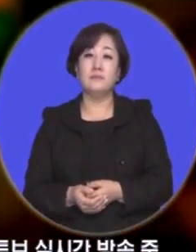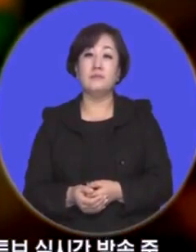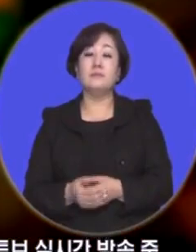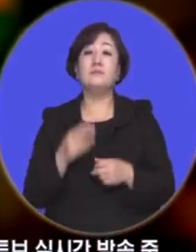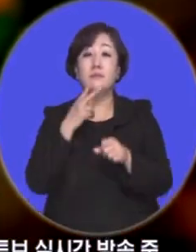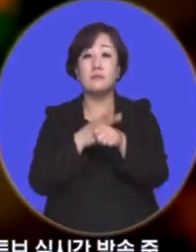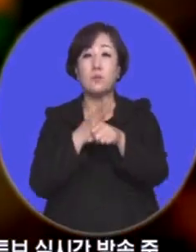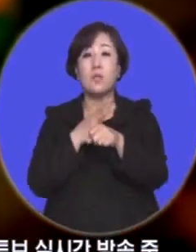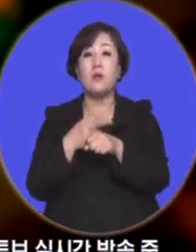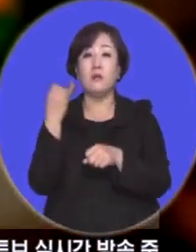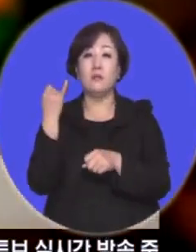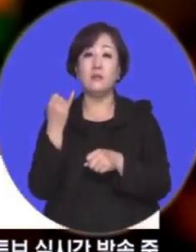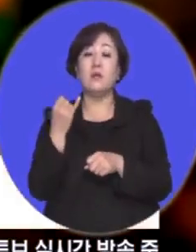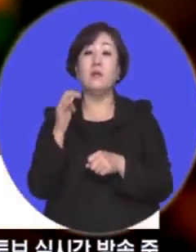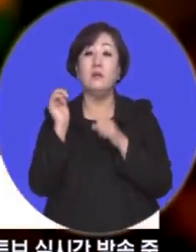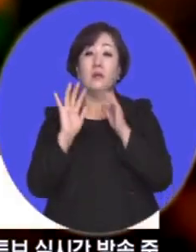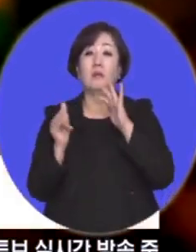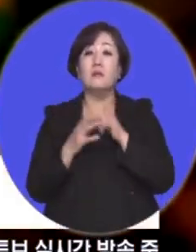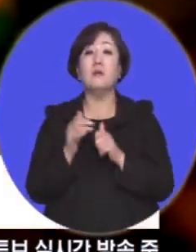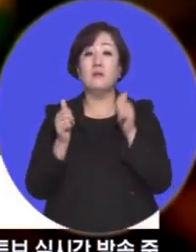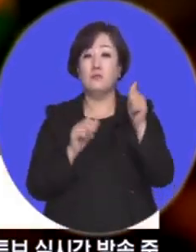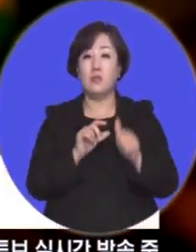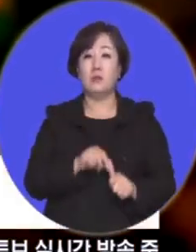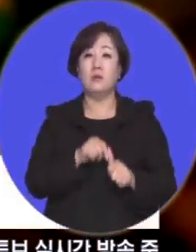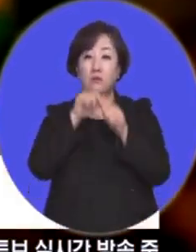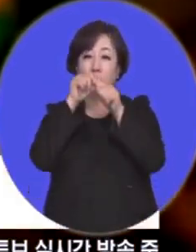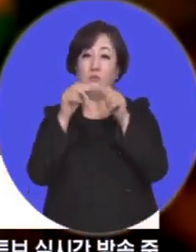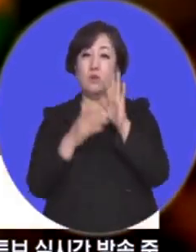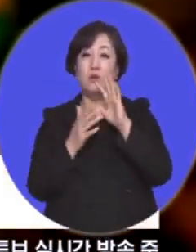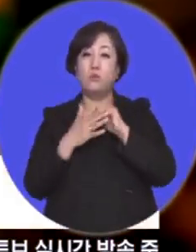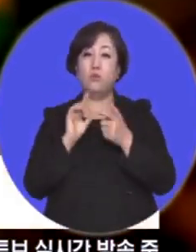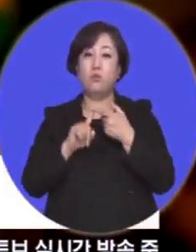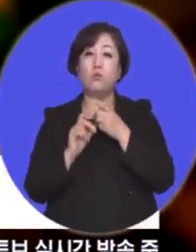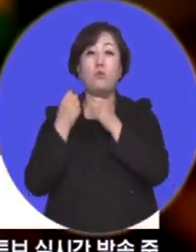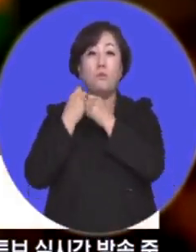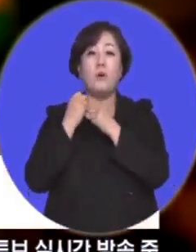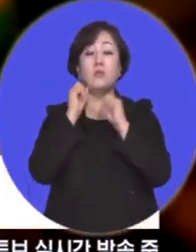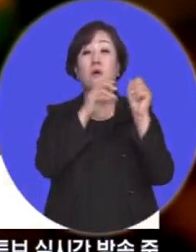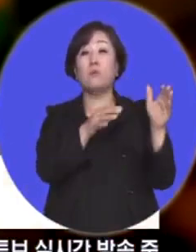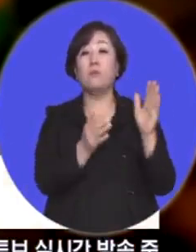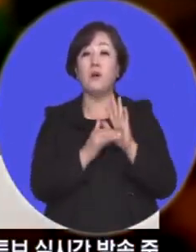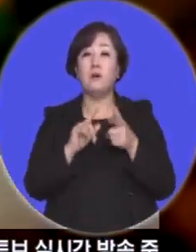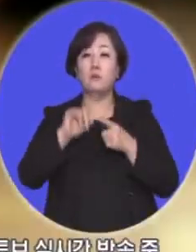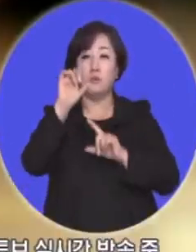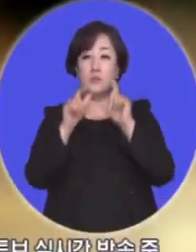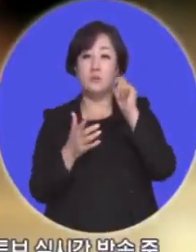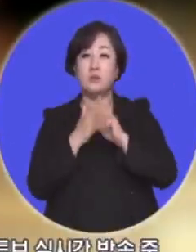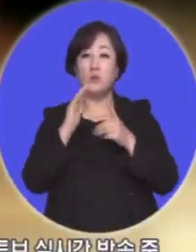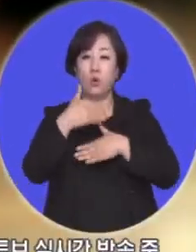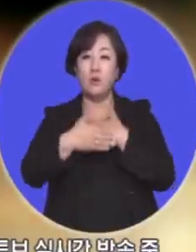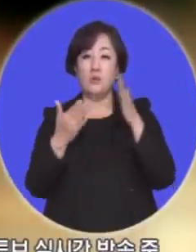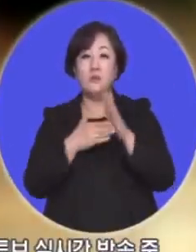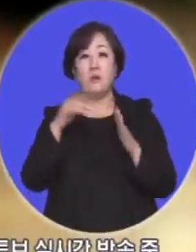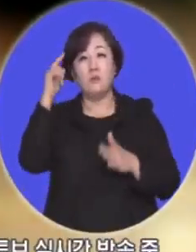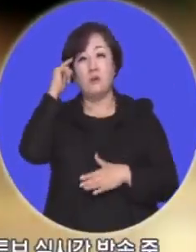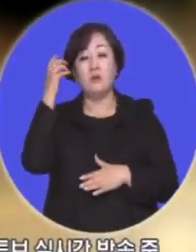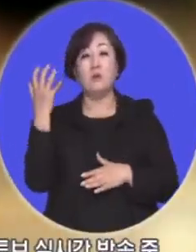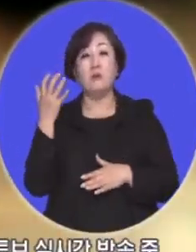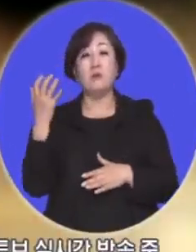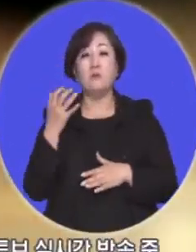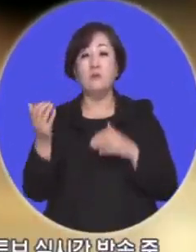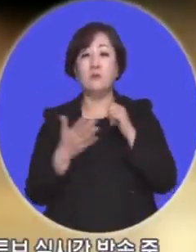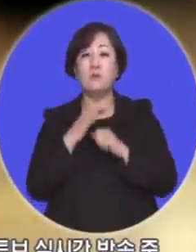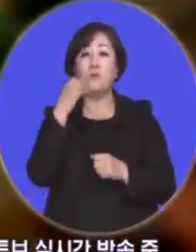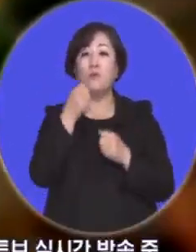보육교사 다 6살 a 군 의 뒷목을 잡아 올리더니 바닥으로 내동댕이 칩니다 책상 모서리에 머리를 부딪치고 고통을